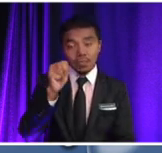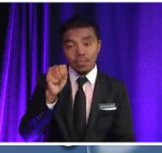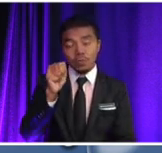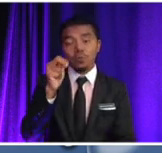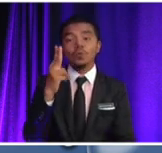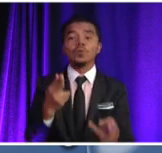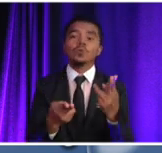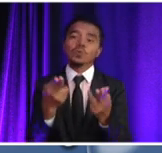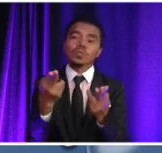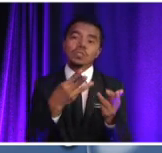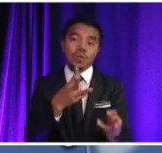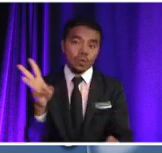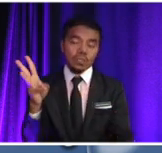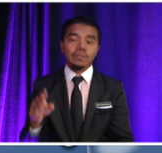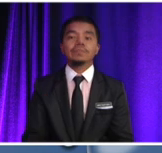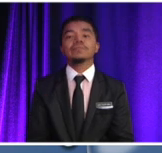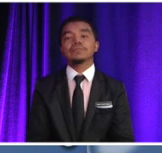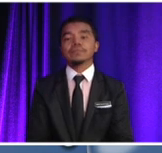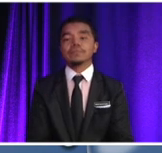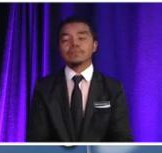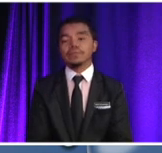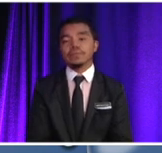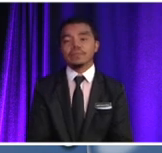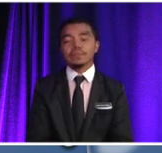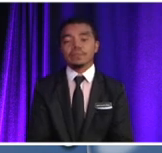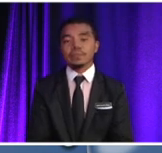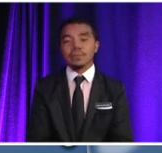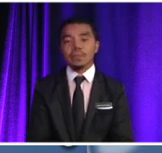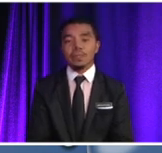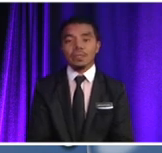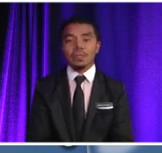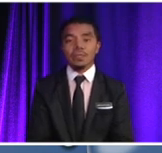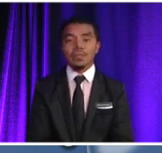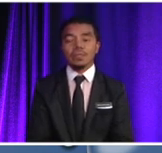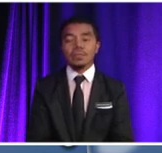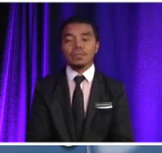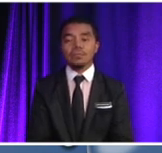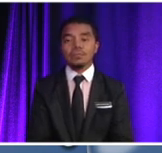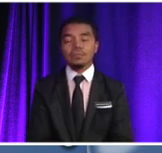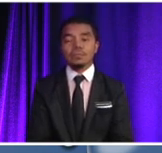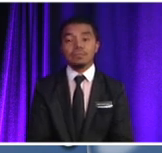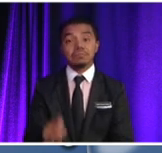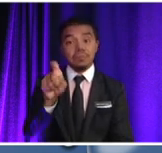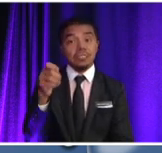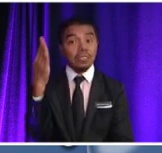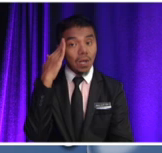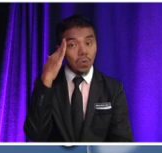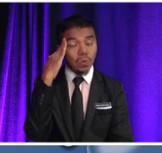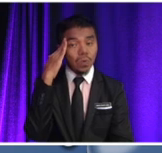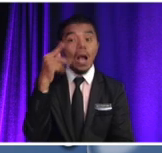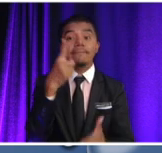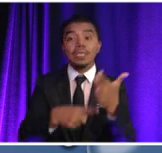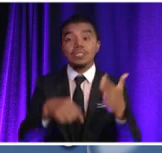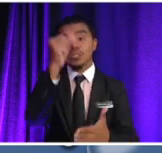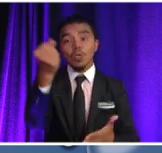jenis supply maka kita perlu tahu kehendak keperluan markasnya ialah 4 maka kita